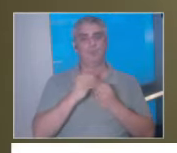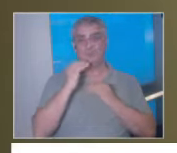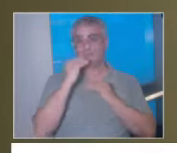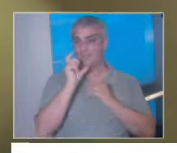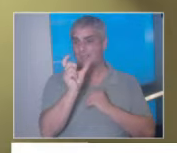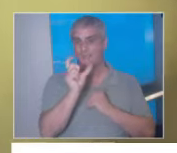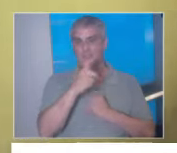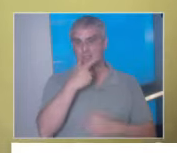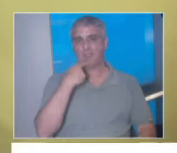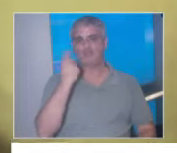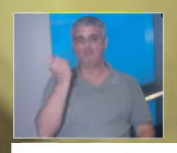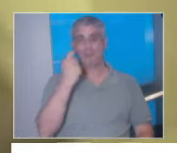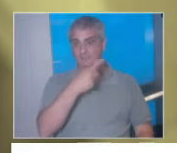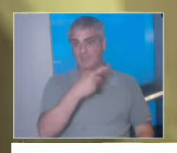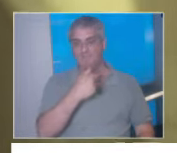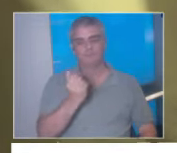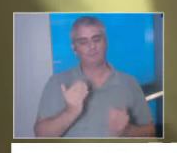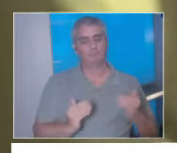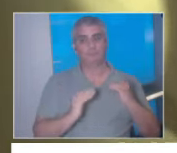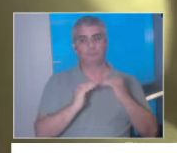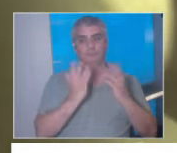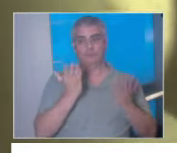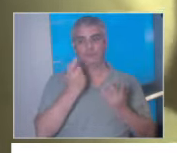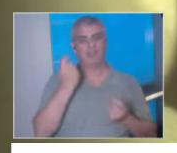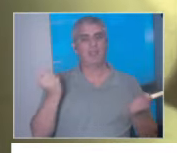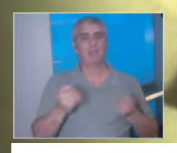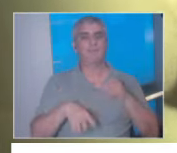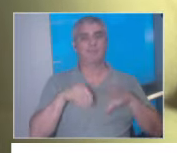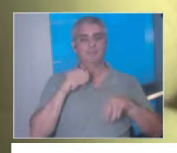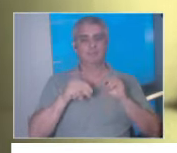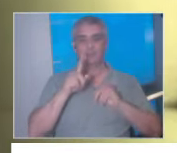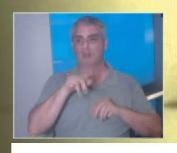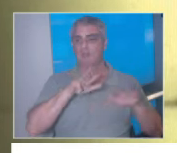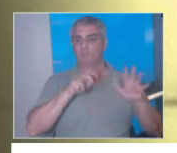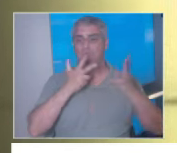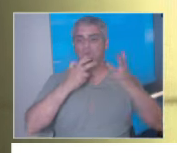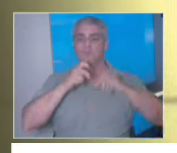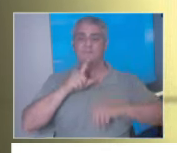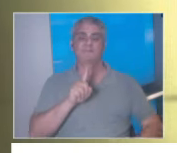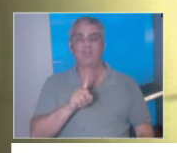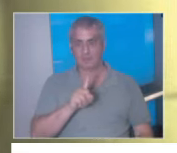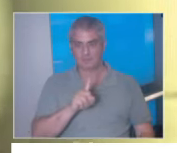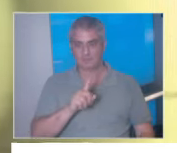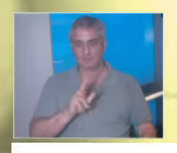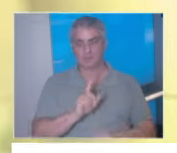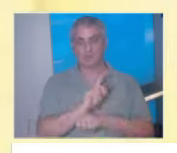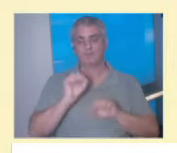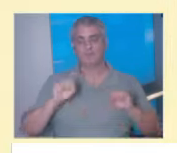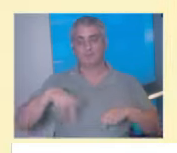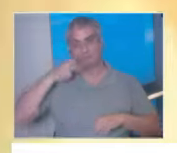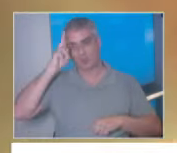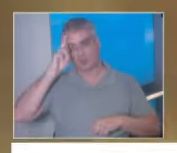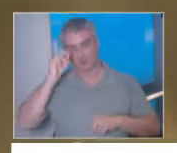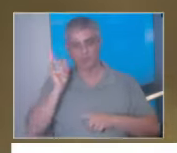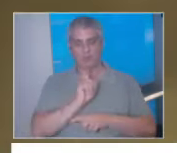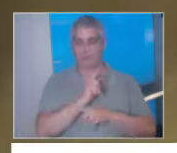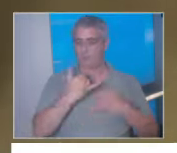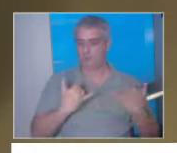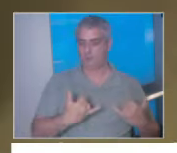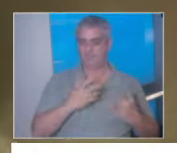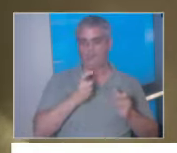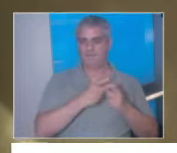של דוד לוי, שהפעם משווה במהלך קמפיין הבחירות ב-1981, את תקופת שלטון הליכוד לעומת זו